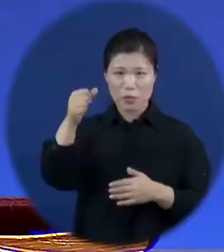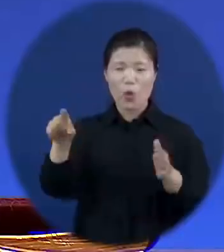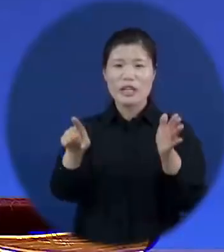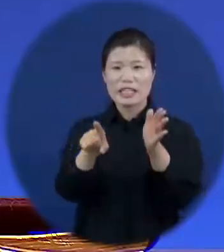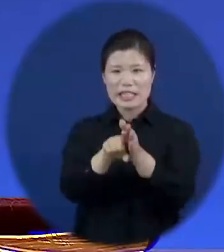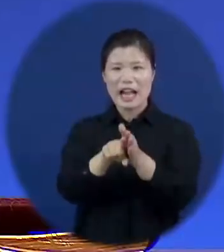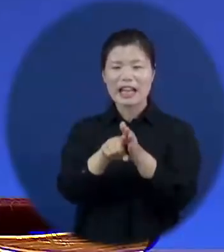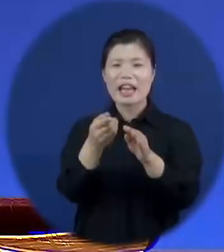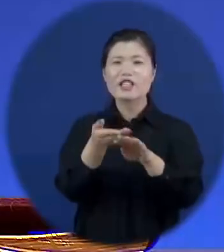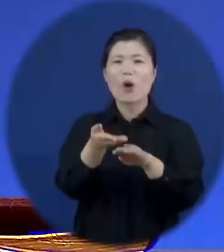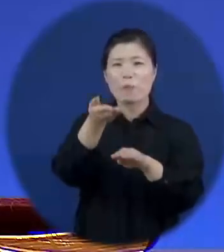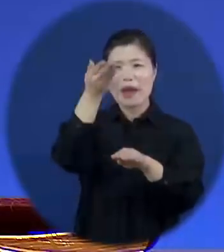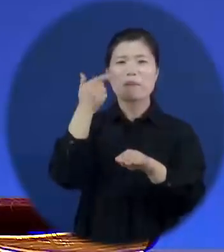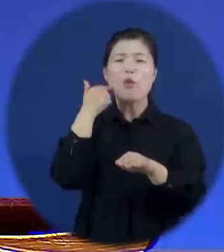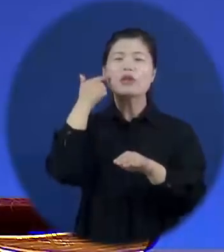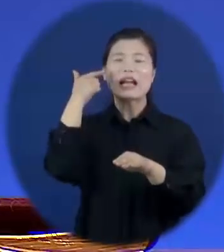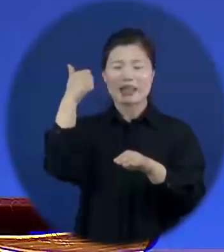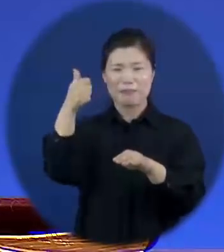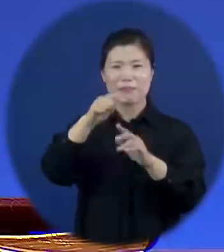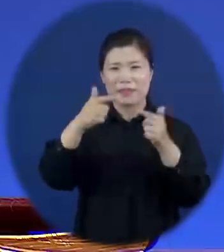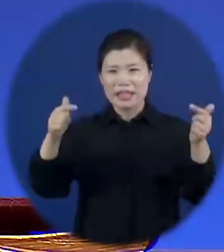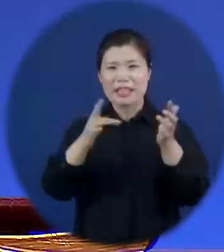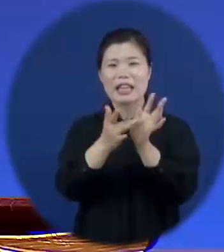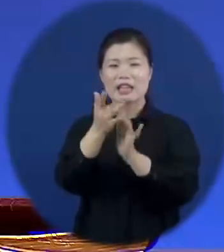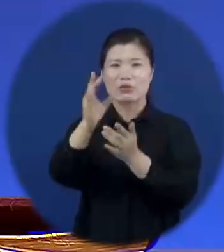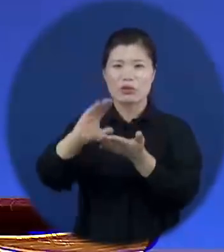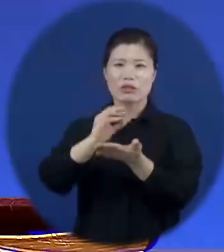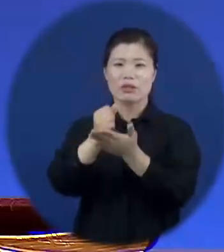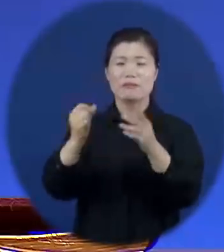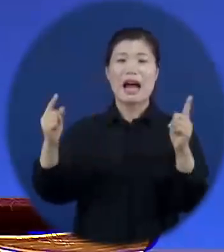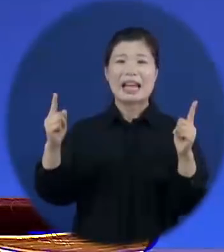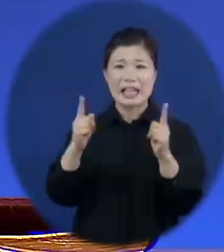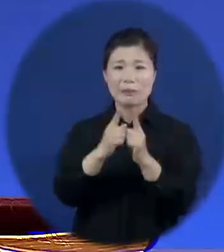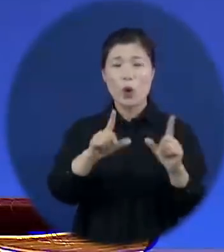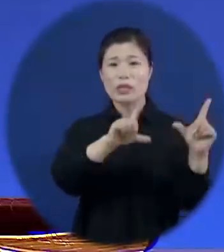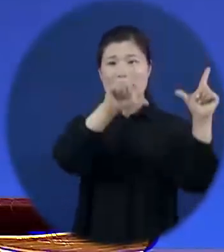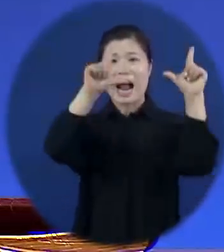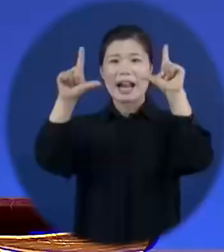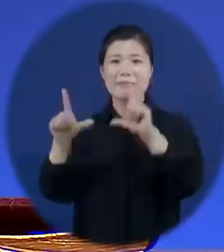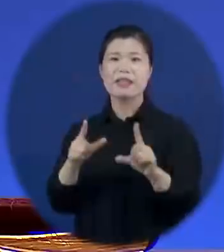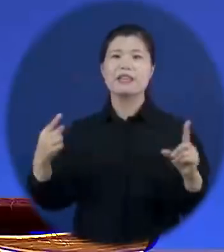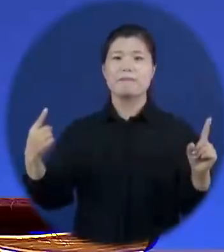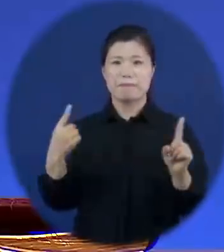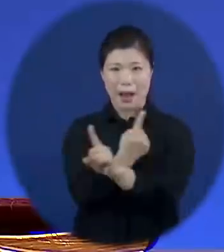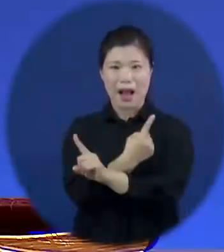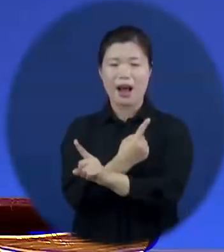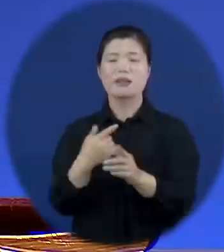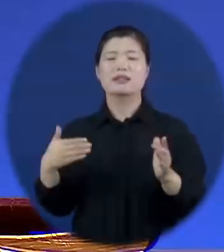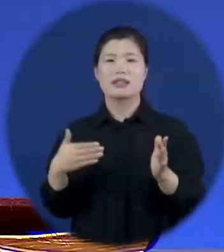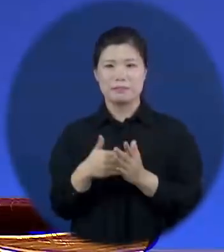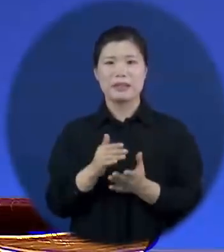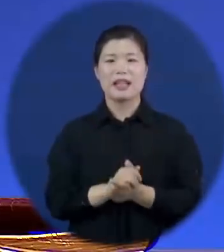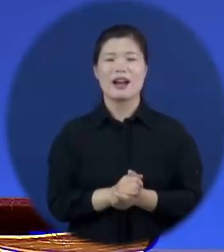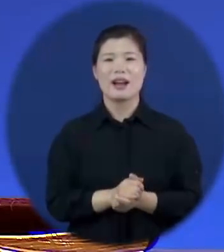신앙의 선배들 말입니다. 그들도 다 예수 그리스도를 만남으로 완전히 그의 삶들이 바뀐